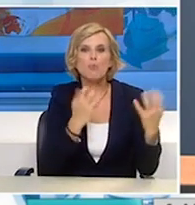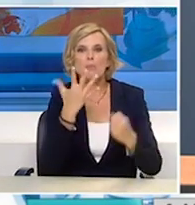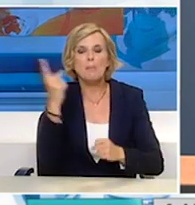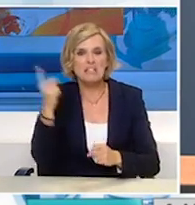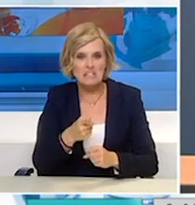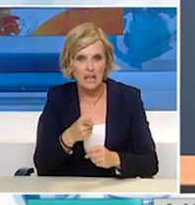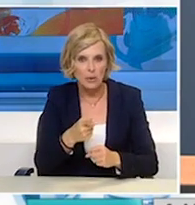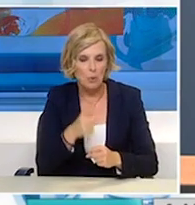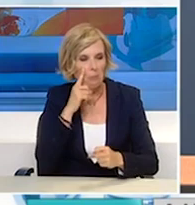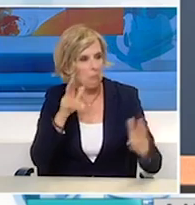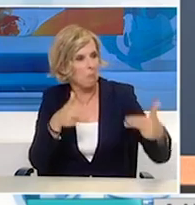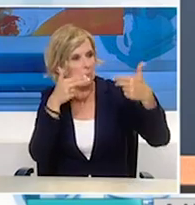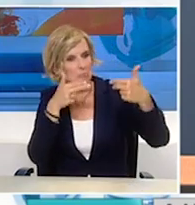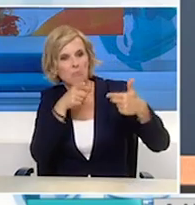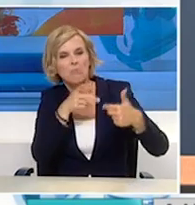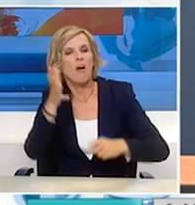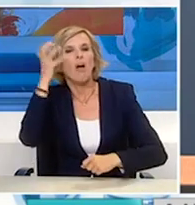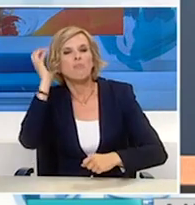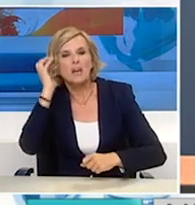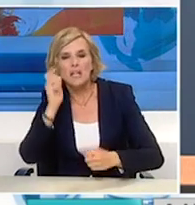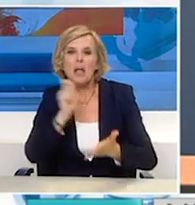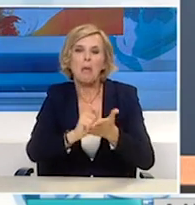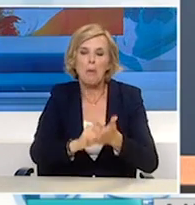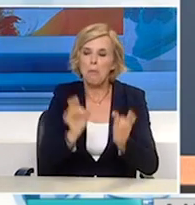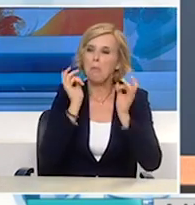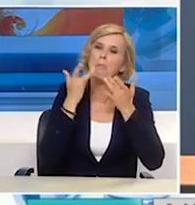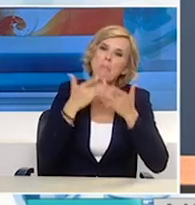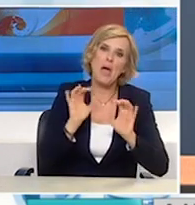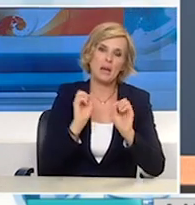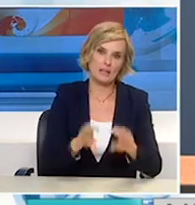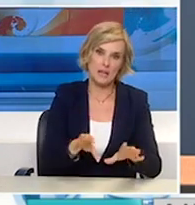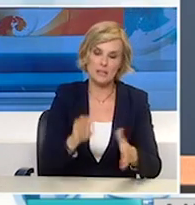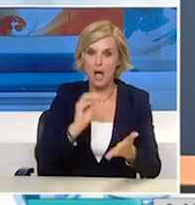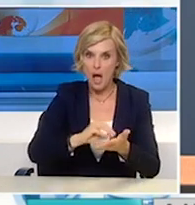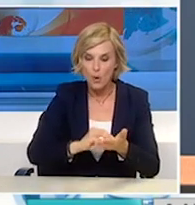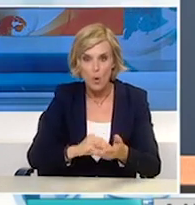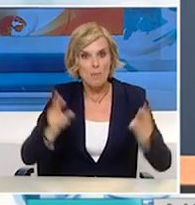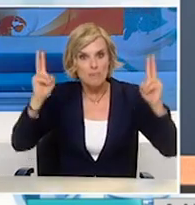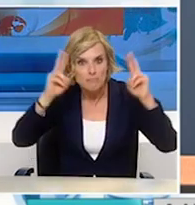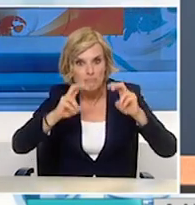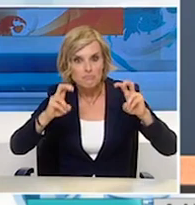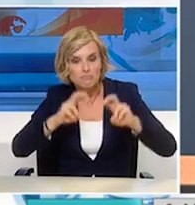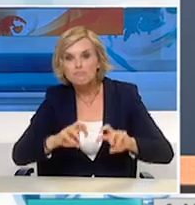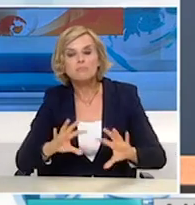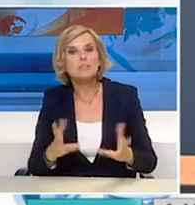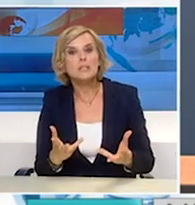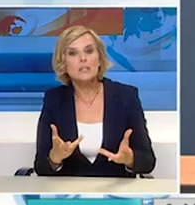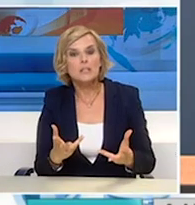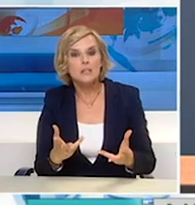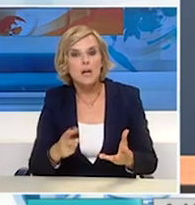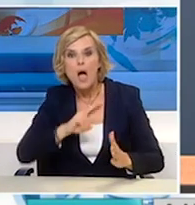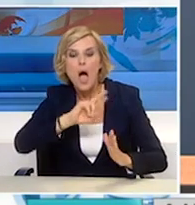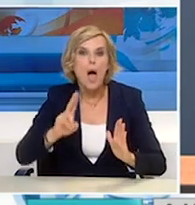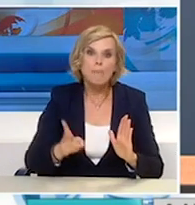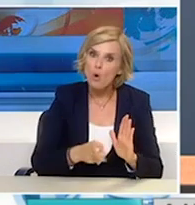δεν ολοκλήρωναν καν την εργασία που τους είχε ανατεθεί. Τρίτον, αναγνωρίζονται όλο και περισσότερο σημαντικές επιπτώσεις του απαγορευτικού